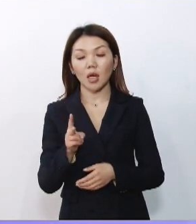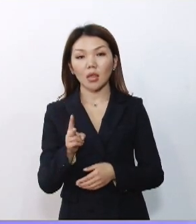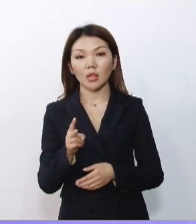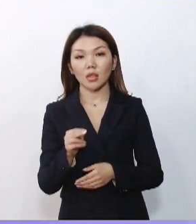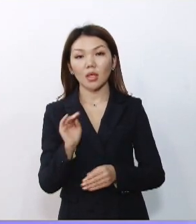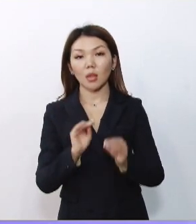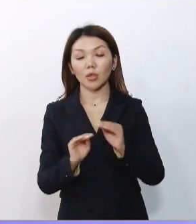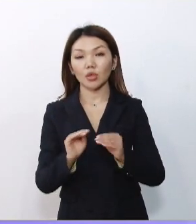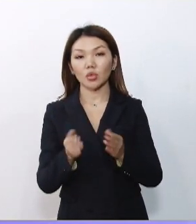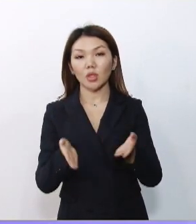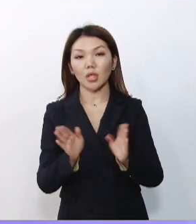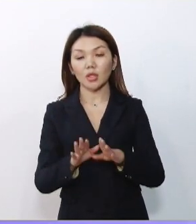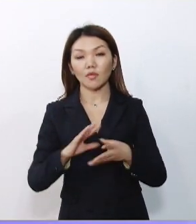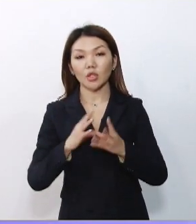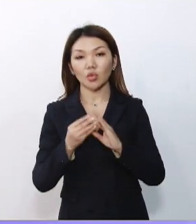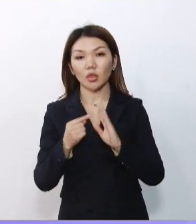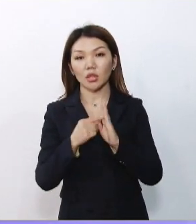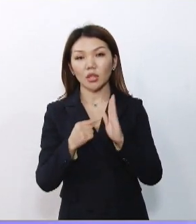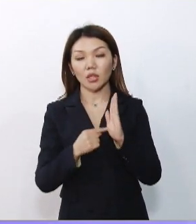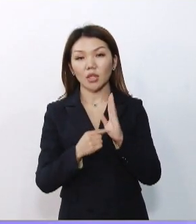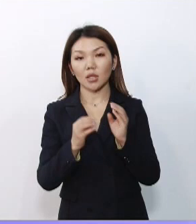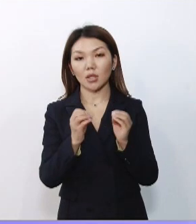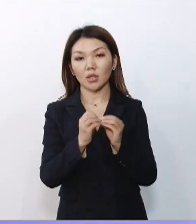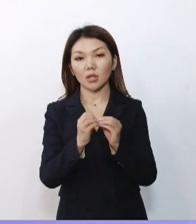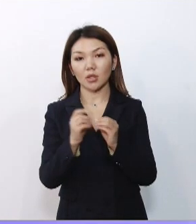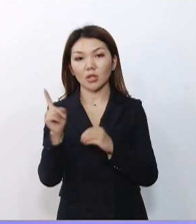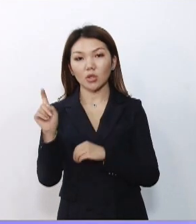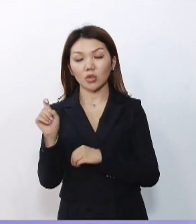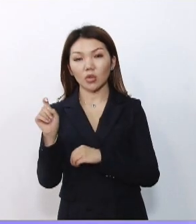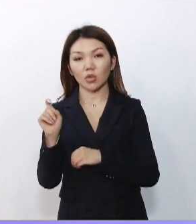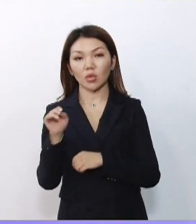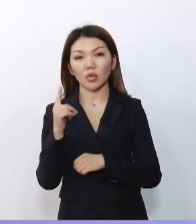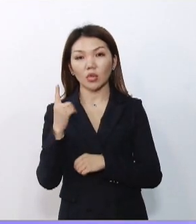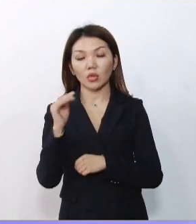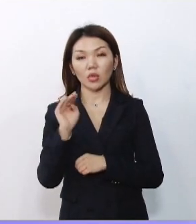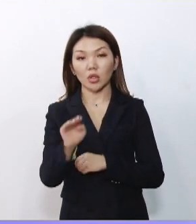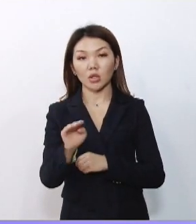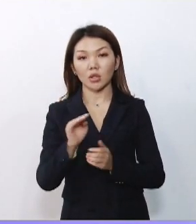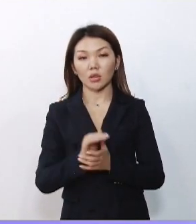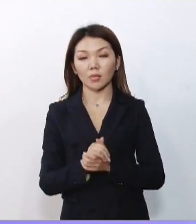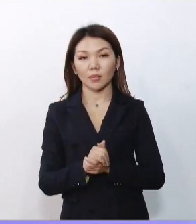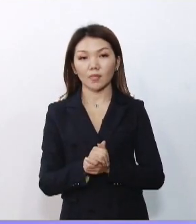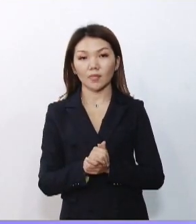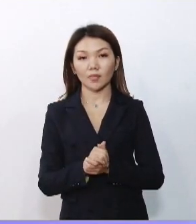в результате деления на 10, 100 и 1000.